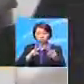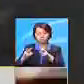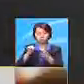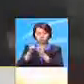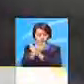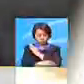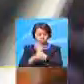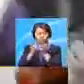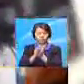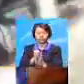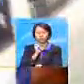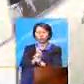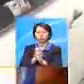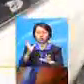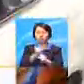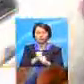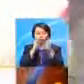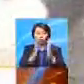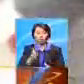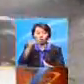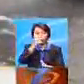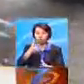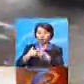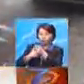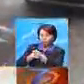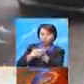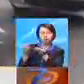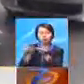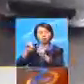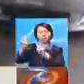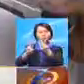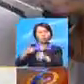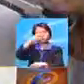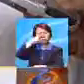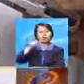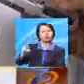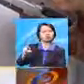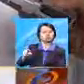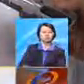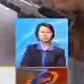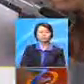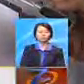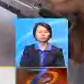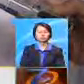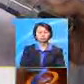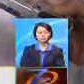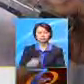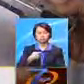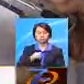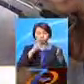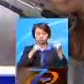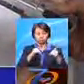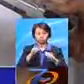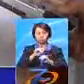ini yang sukar mendapat pelanggan ekoran kewujudan perkhidmatan Van terbabit Saya harap jpj dapat mengeluarkan satu